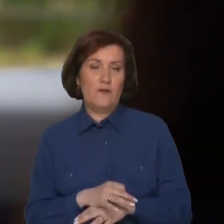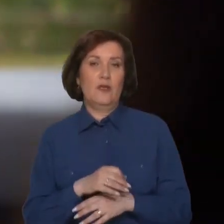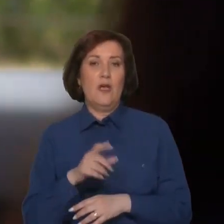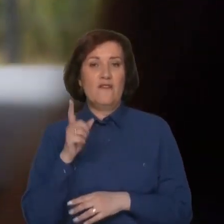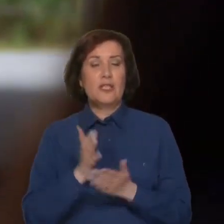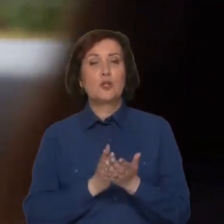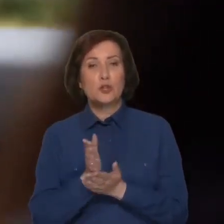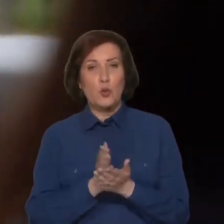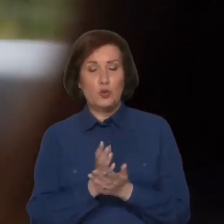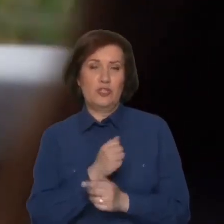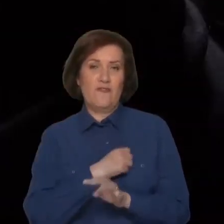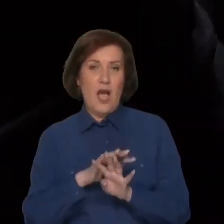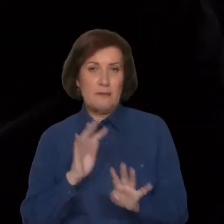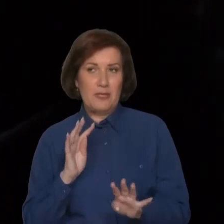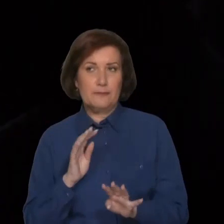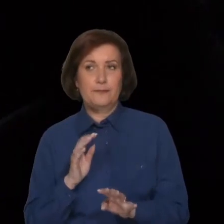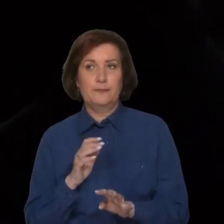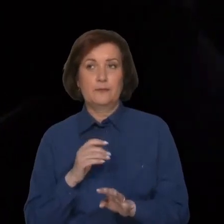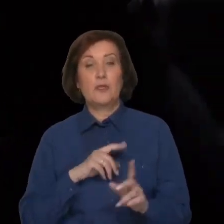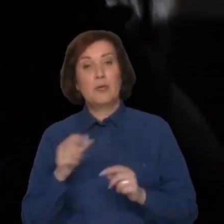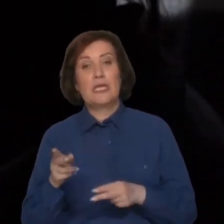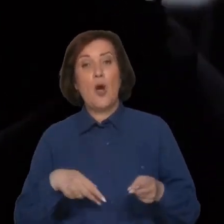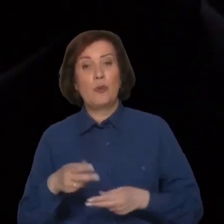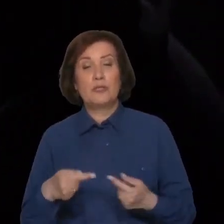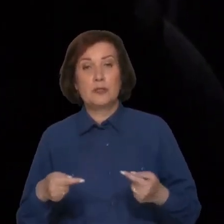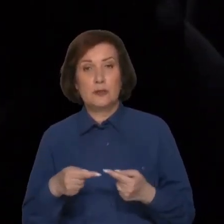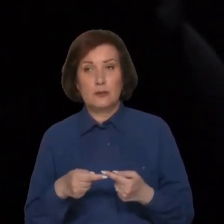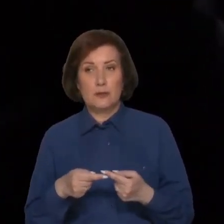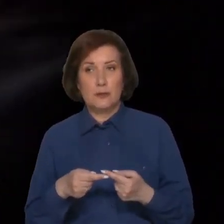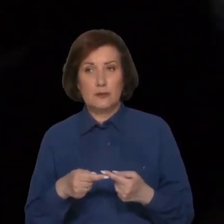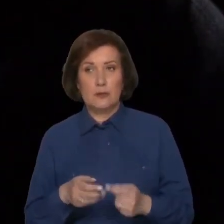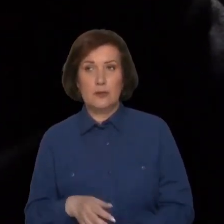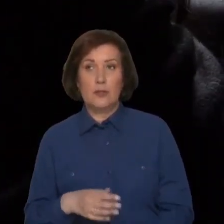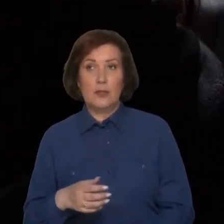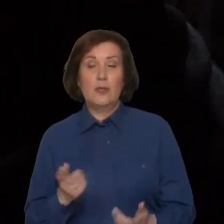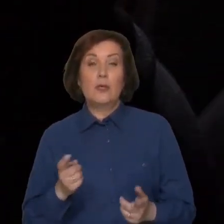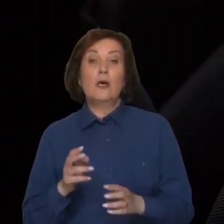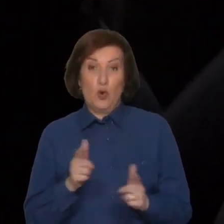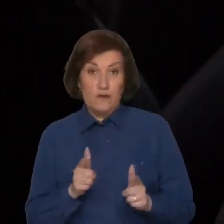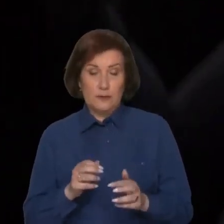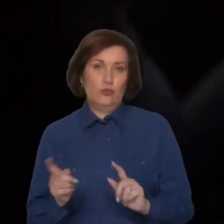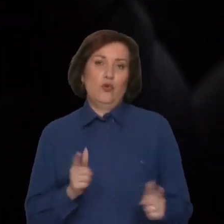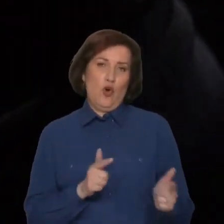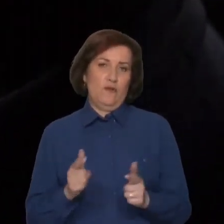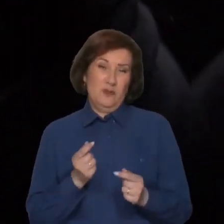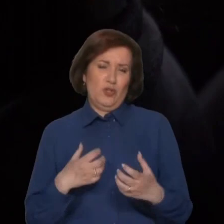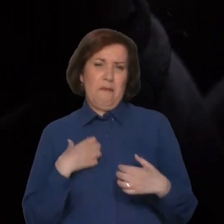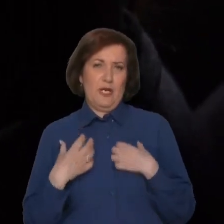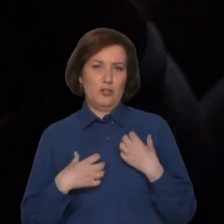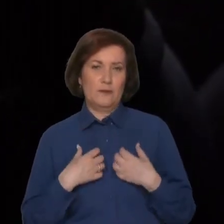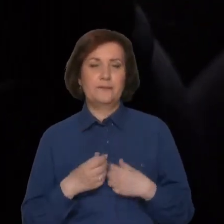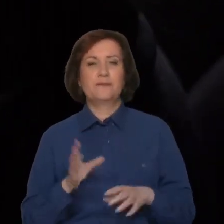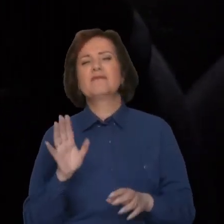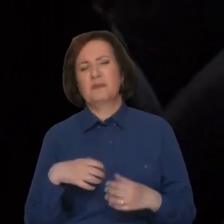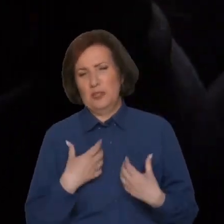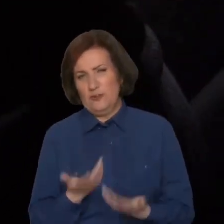Він нині служить у армії. На операцію якраз. Що там готуватись? Так, трохи переживаю.